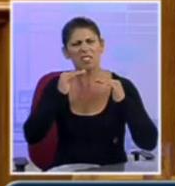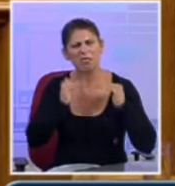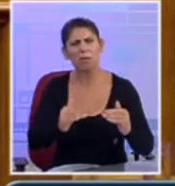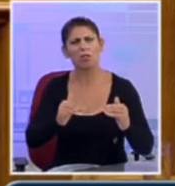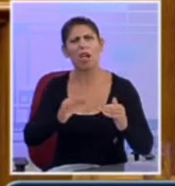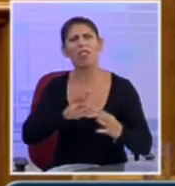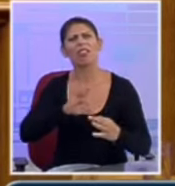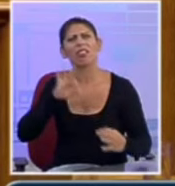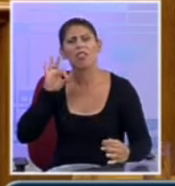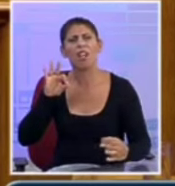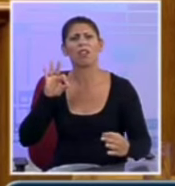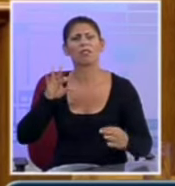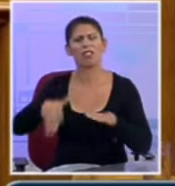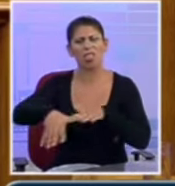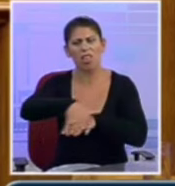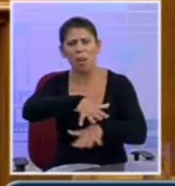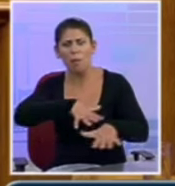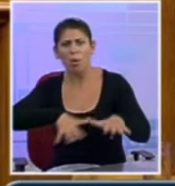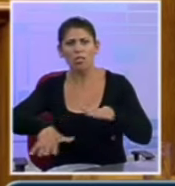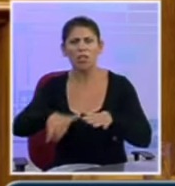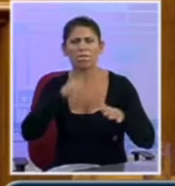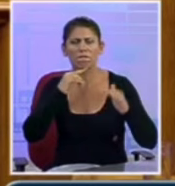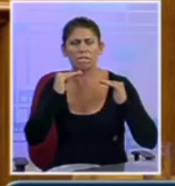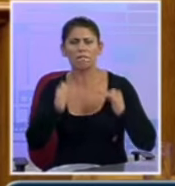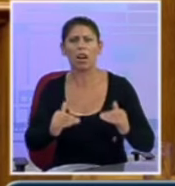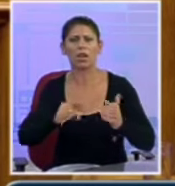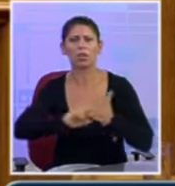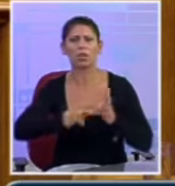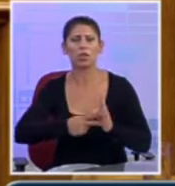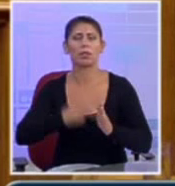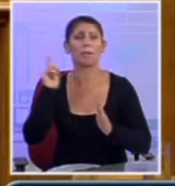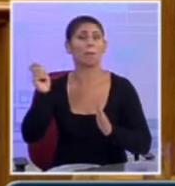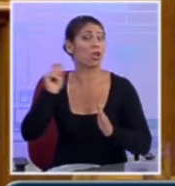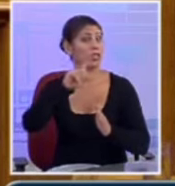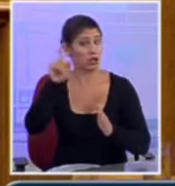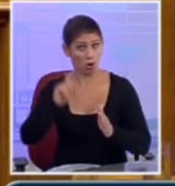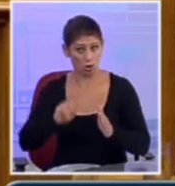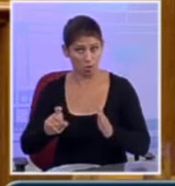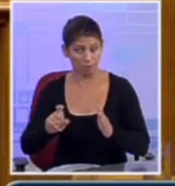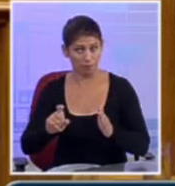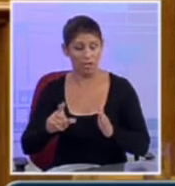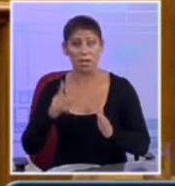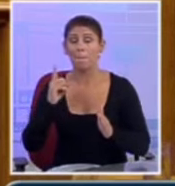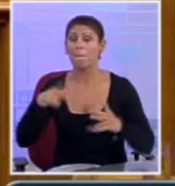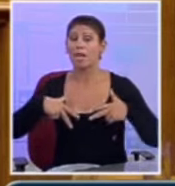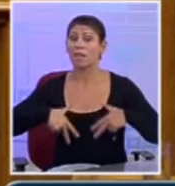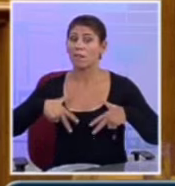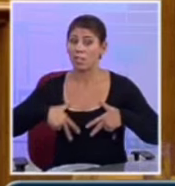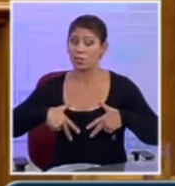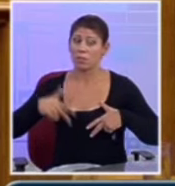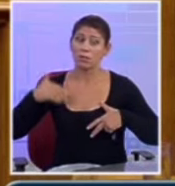την αδράνεια, τη διαπλοκή, το κατεστημένο στην οικονομική και πολιτική ζωή, μια κυβέρνηση που